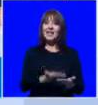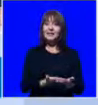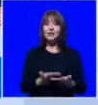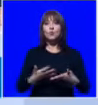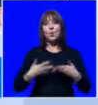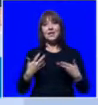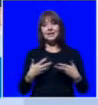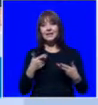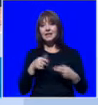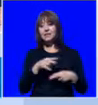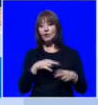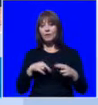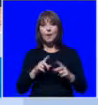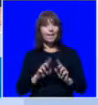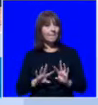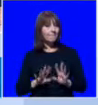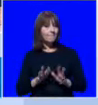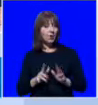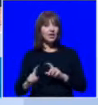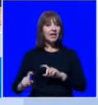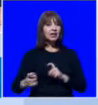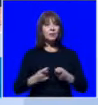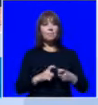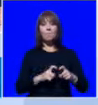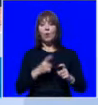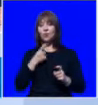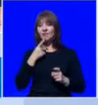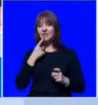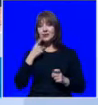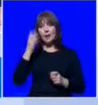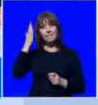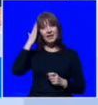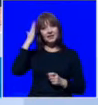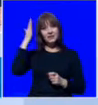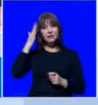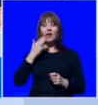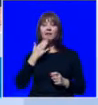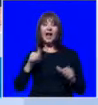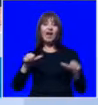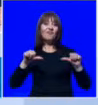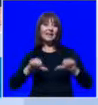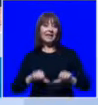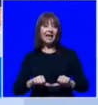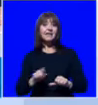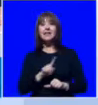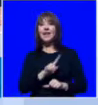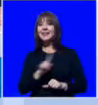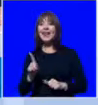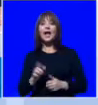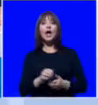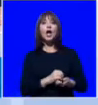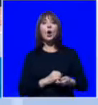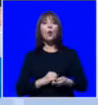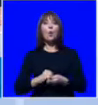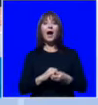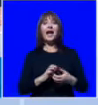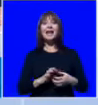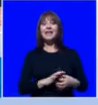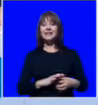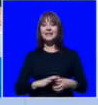ли спорът за силов министър да се окаже фатален за некоалицията, така както се оказа в един момент фатален